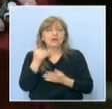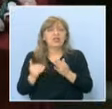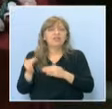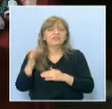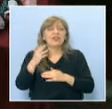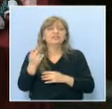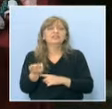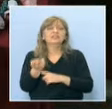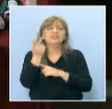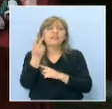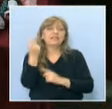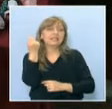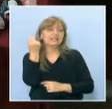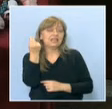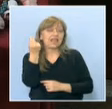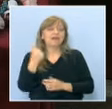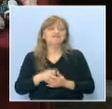2000 лева.